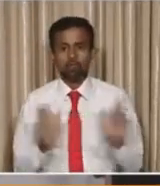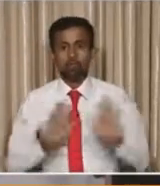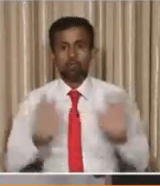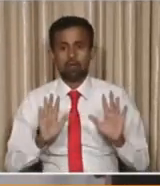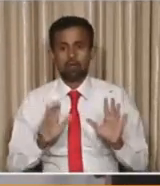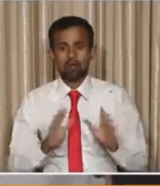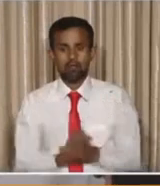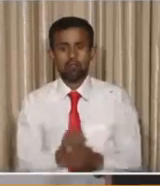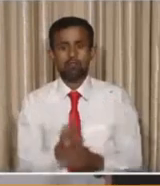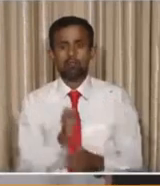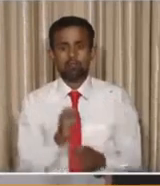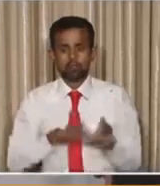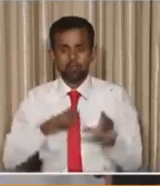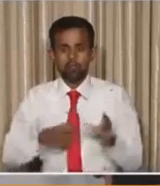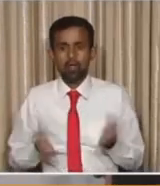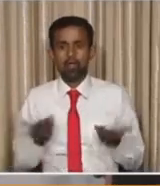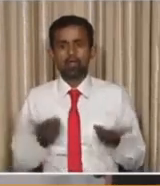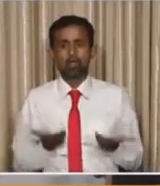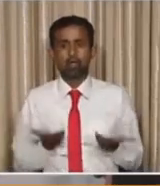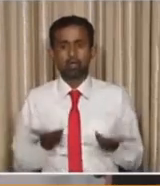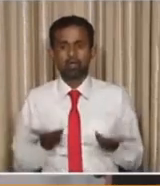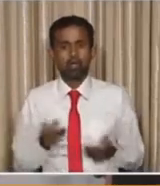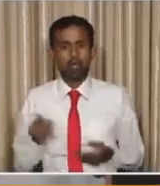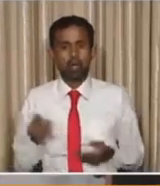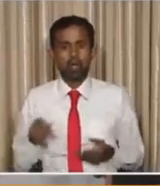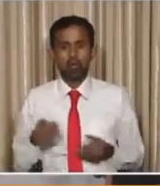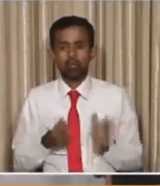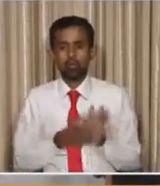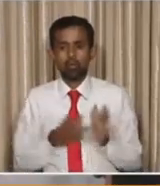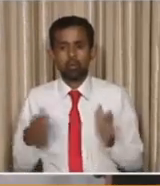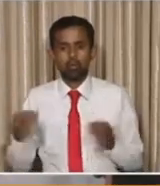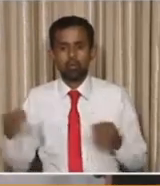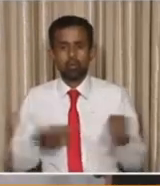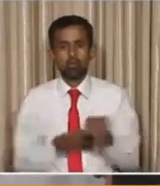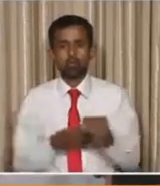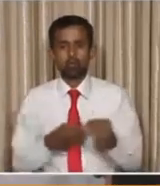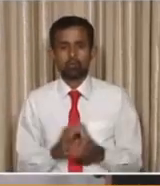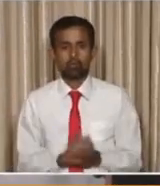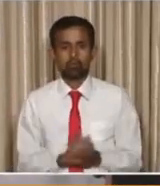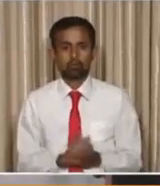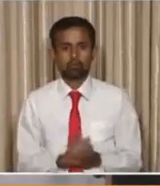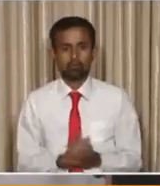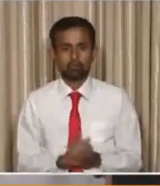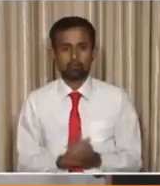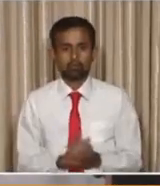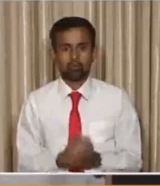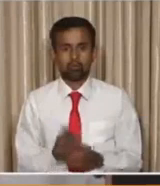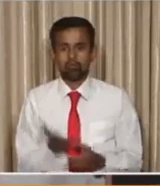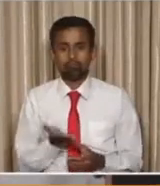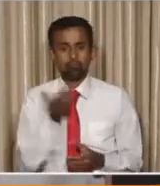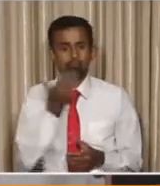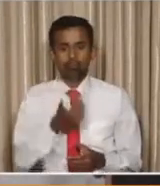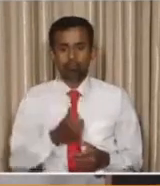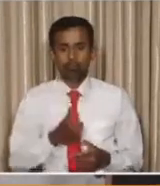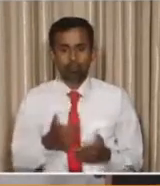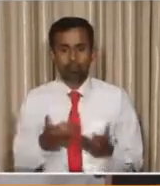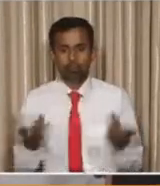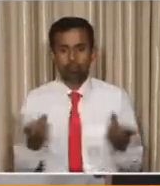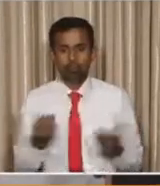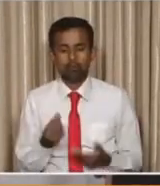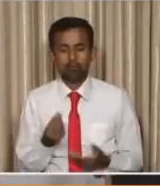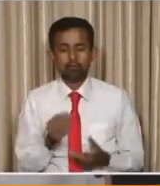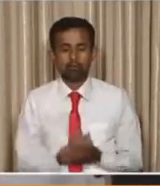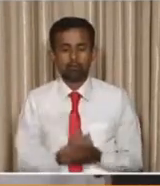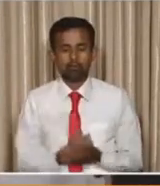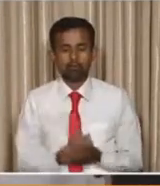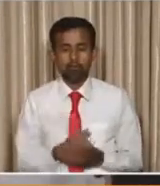වෙන්නේ මං ඒක කොහොමද මං අයින් වෙන්නේ කවුද එතකොට හිද්දස පුරවන්න යන්නේ කාටවත් බෞතරයක් තිබුණ නැත්නම් එතන දැන්